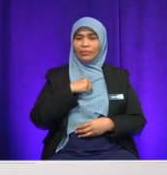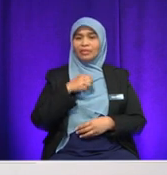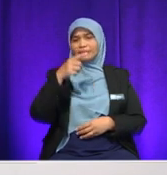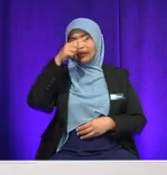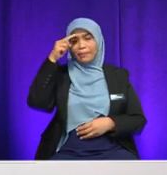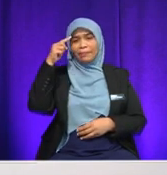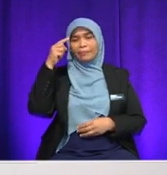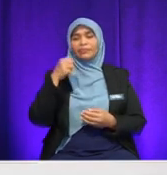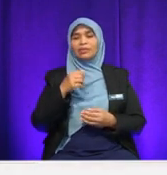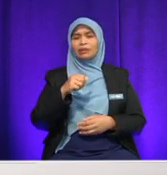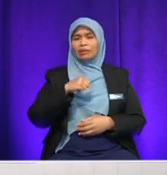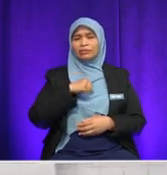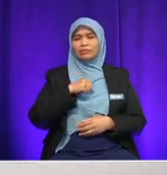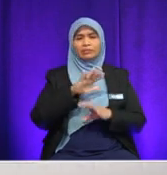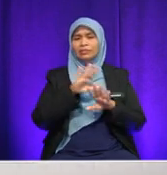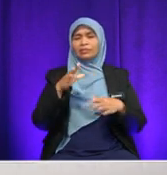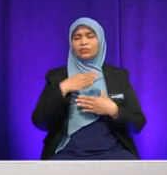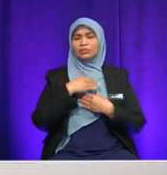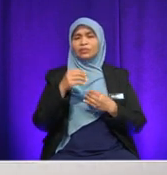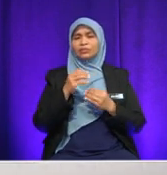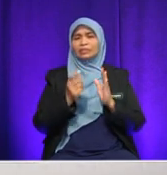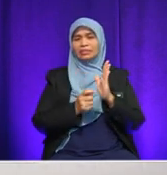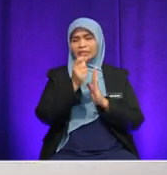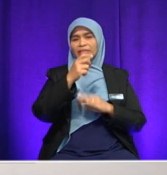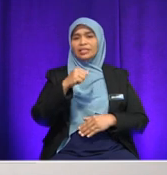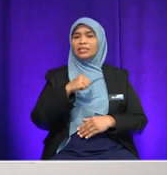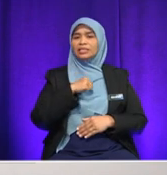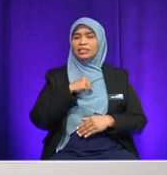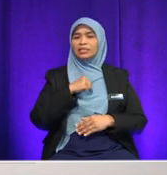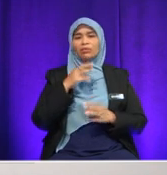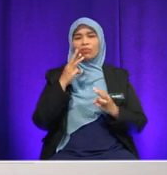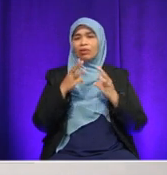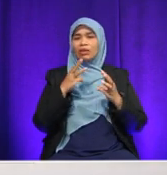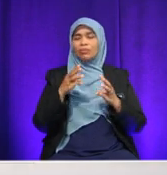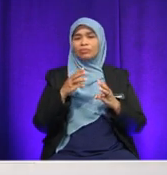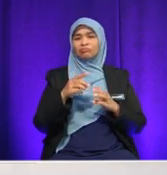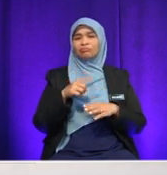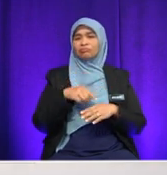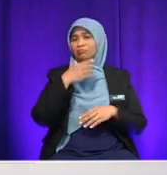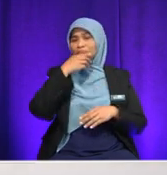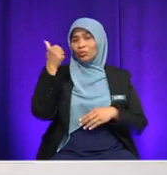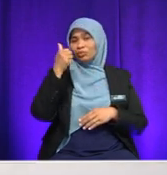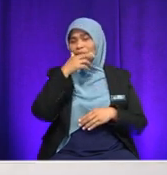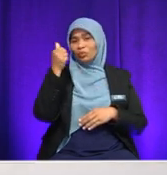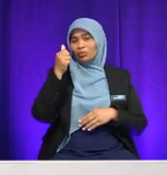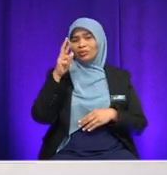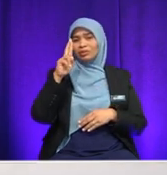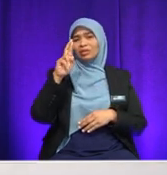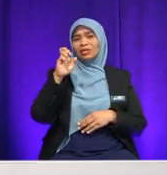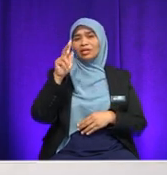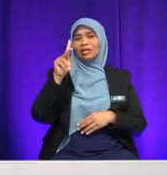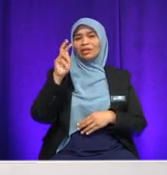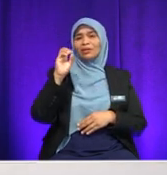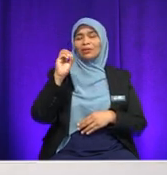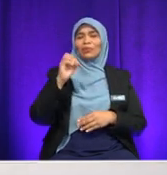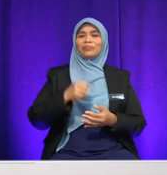Sebab aku tidak suka meninggikan diri walaupun dipuji oleh Kreko. Ya ke, cikgu? Kita tengok